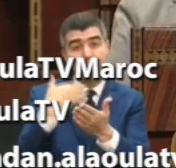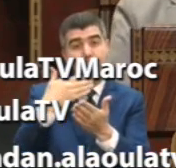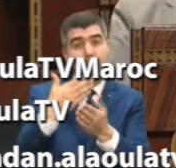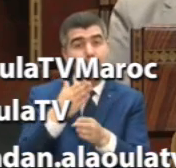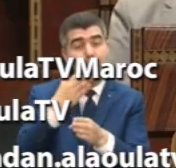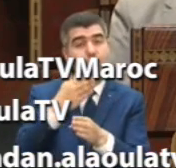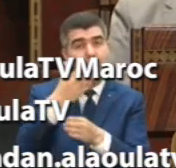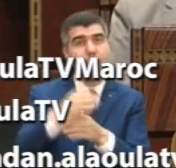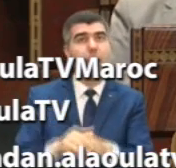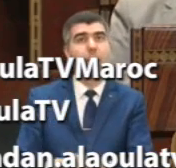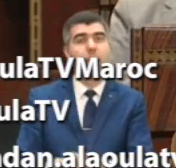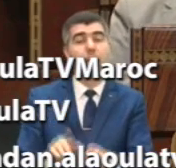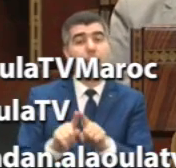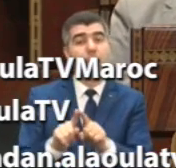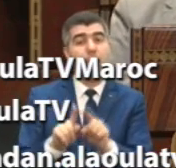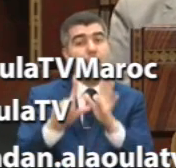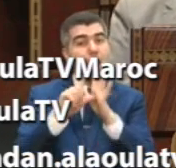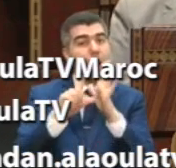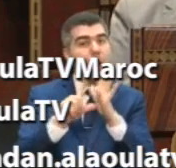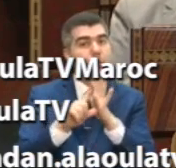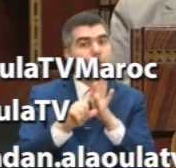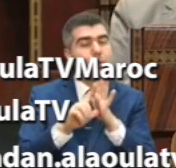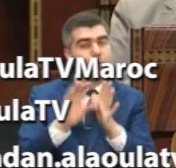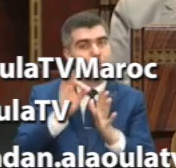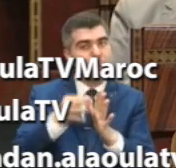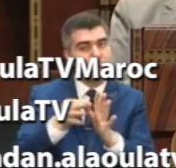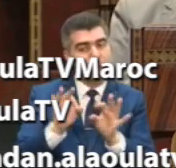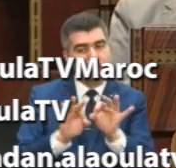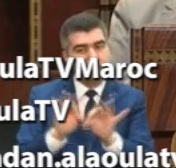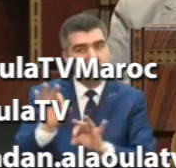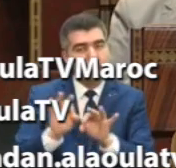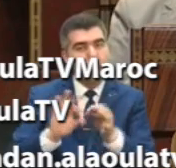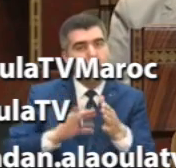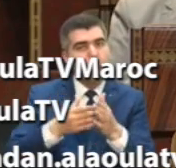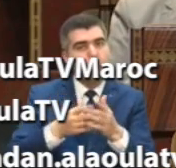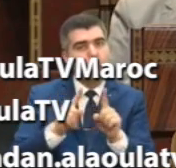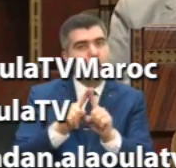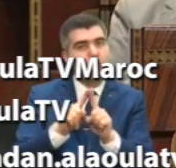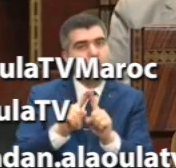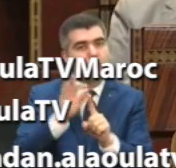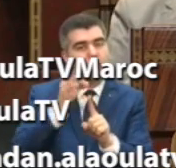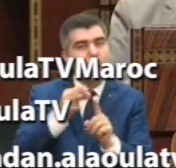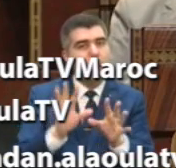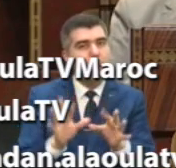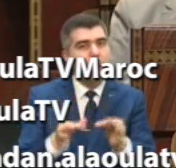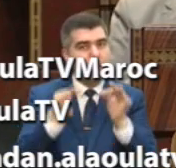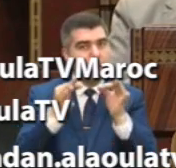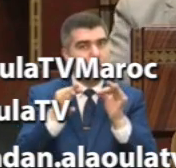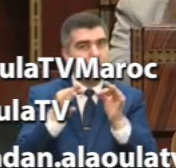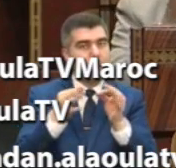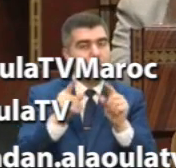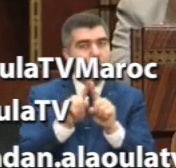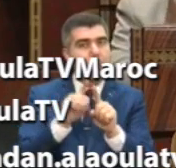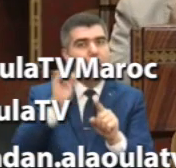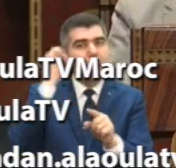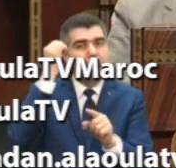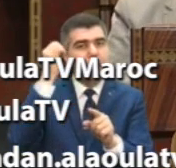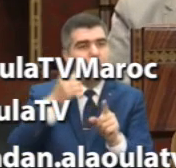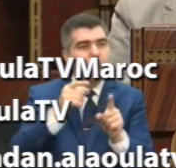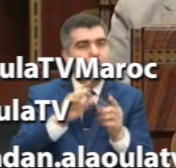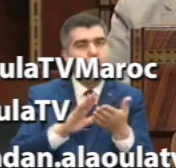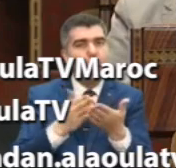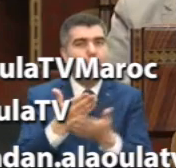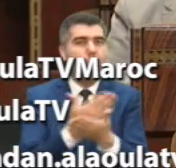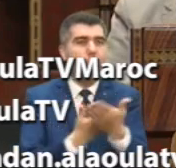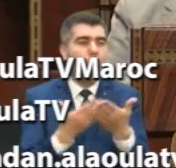وترسى له منظومة تتميز بحكامة جيدة، وذلك لضمان تكوين رصين